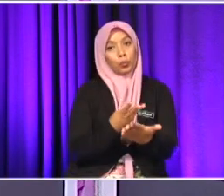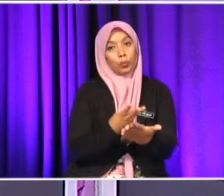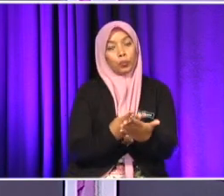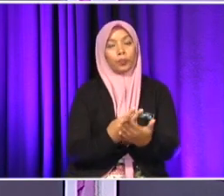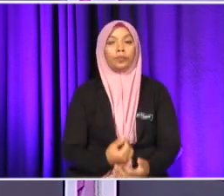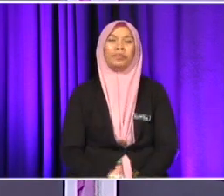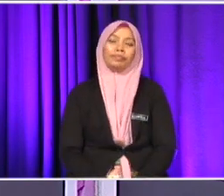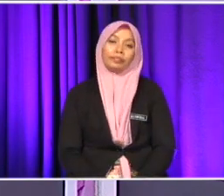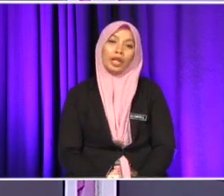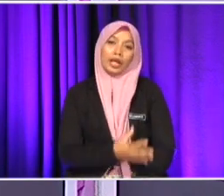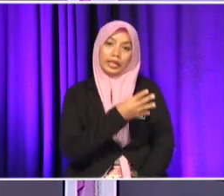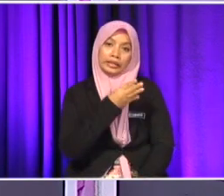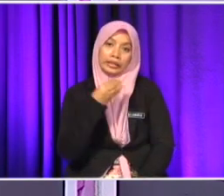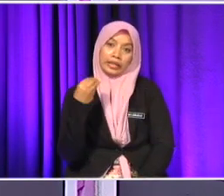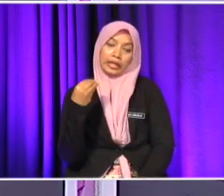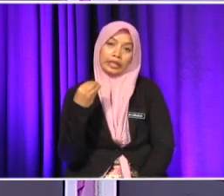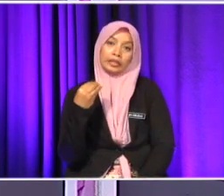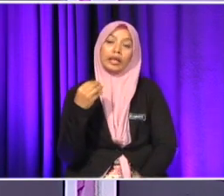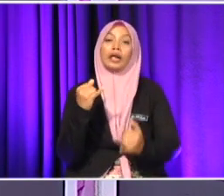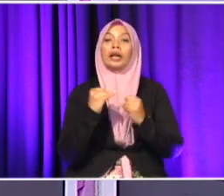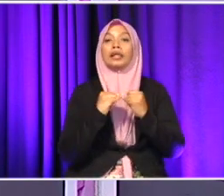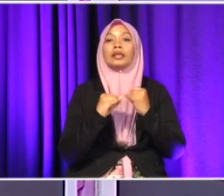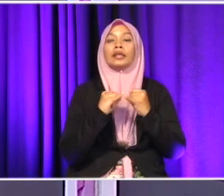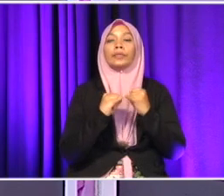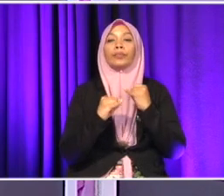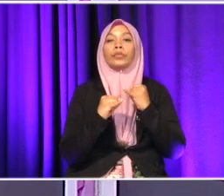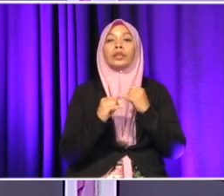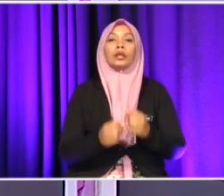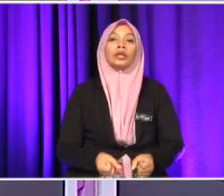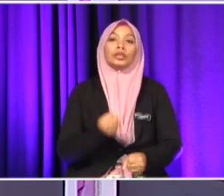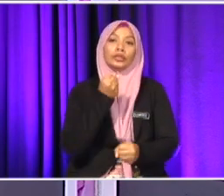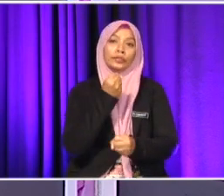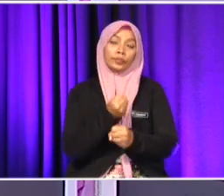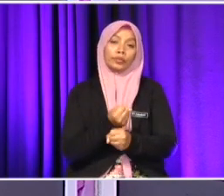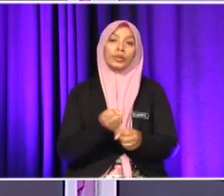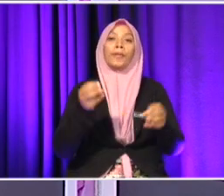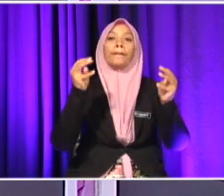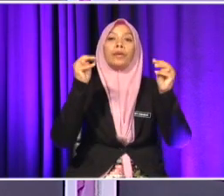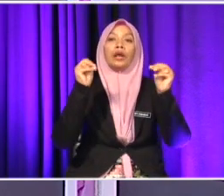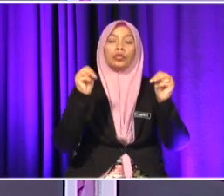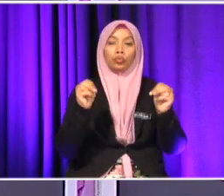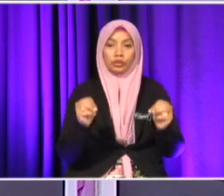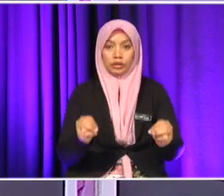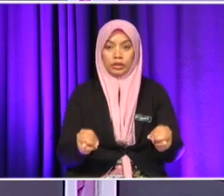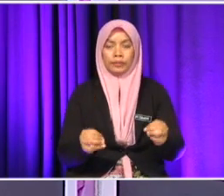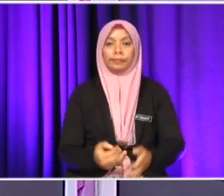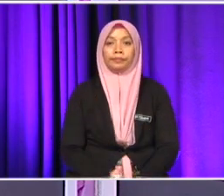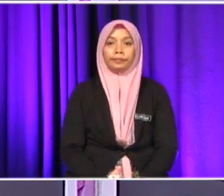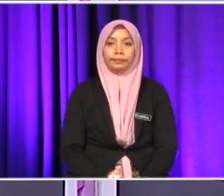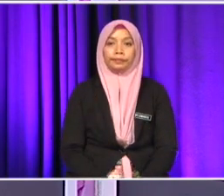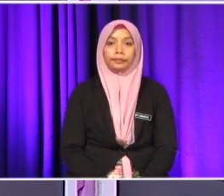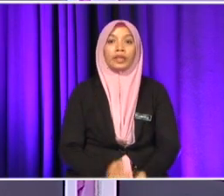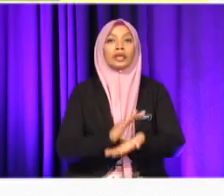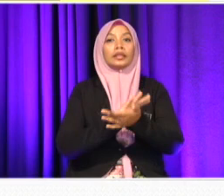dan 4 itu sumber manusia Oke jadi